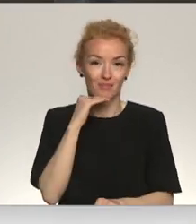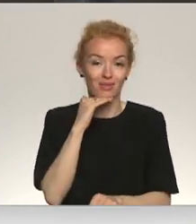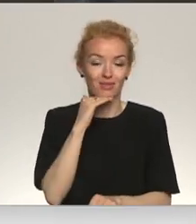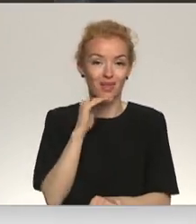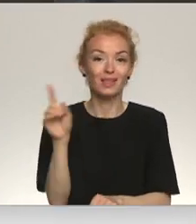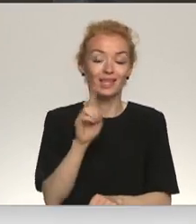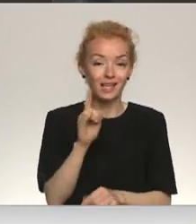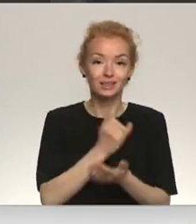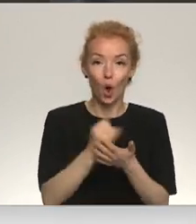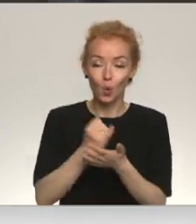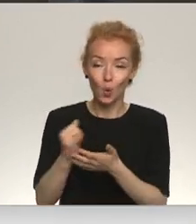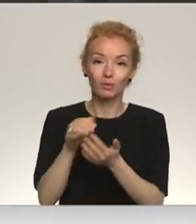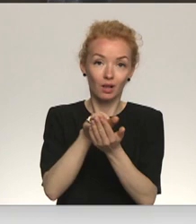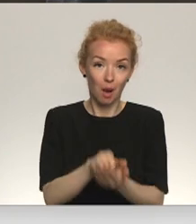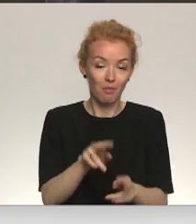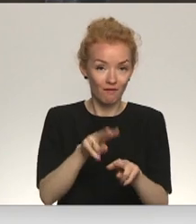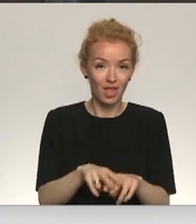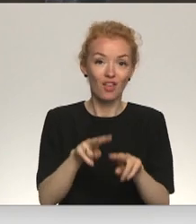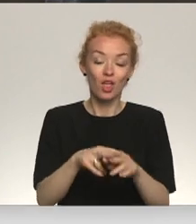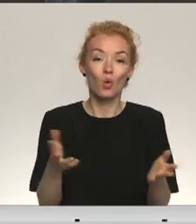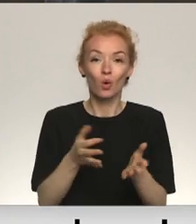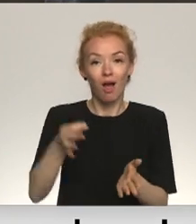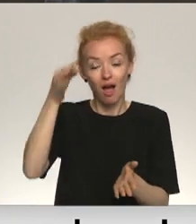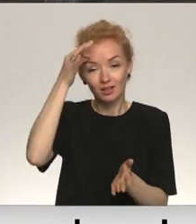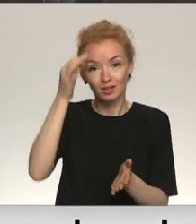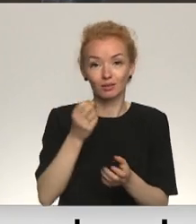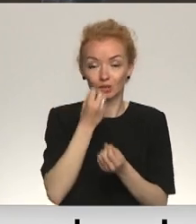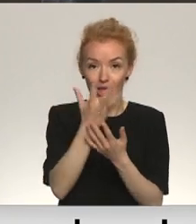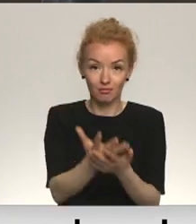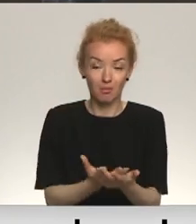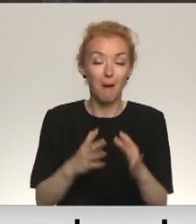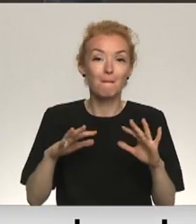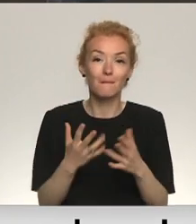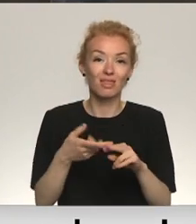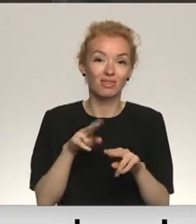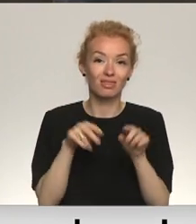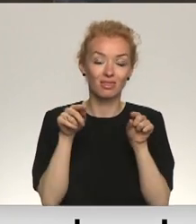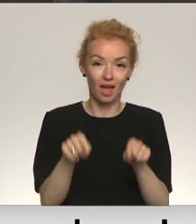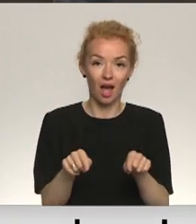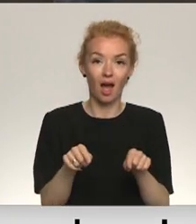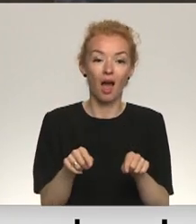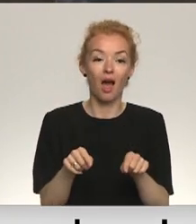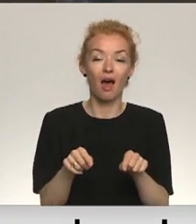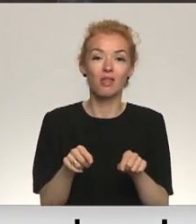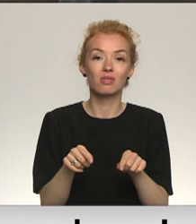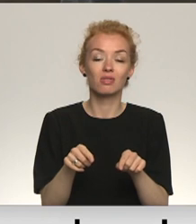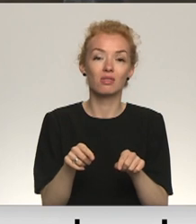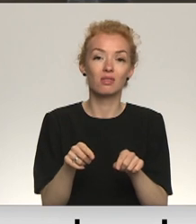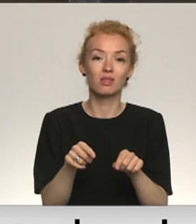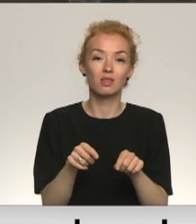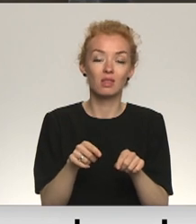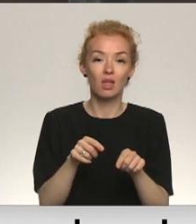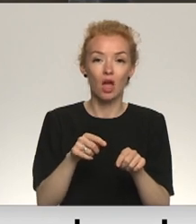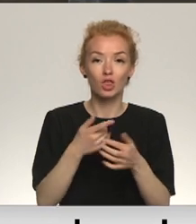ir sakoptas kapavietas, ir vieta, kur atcerēties, nolikt dziedus, bet šādi sporādiski